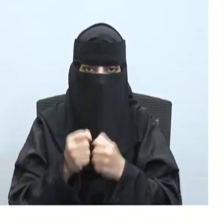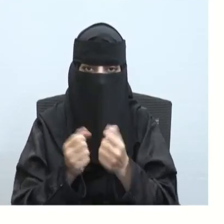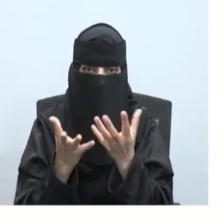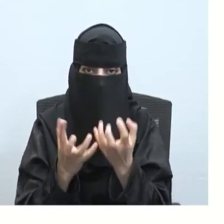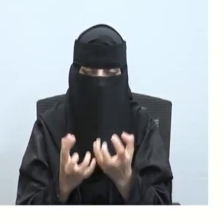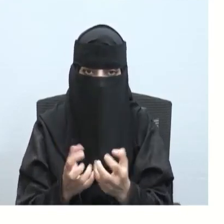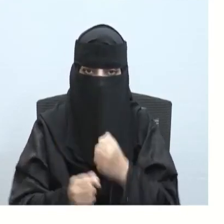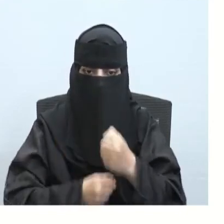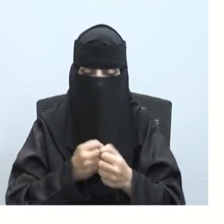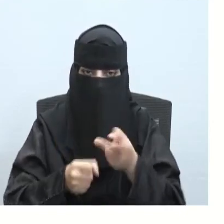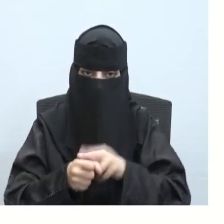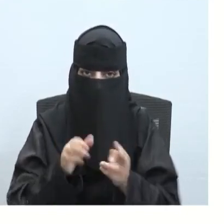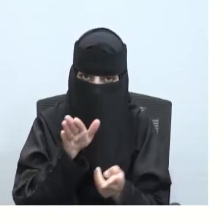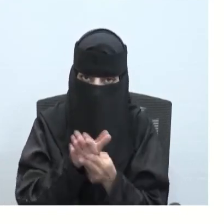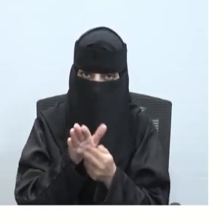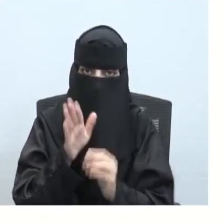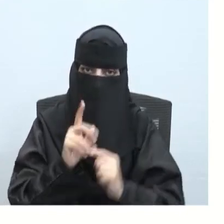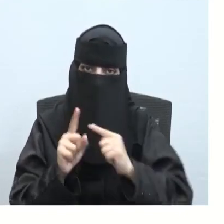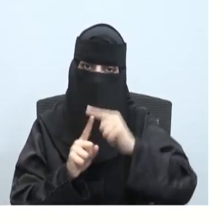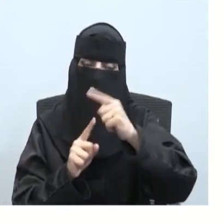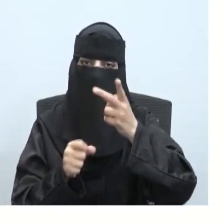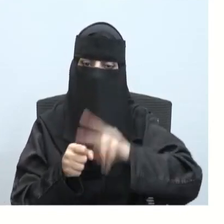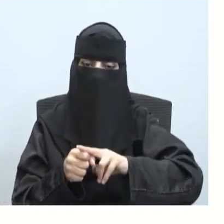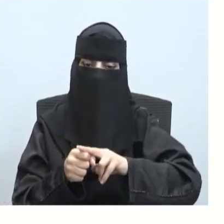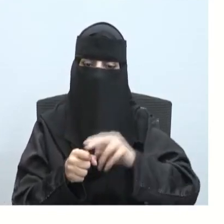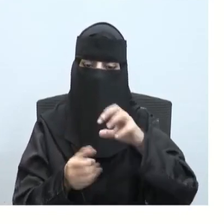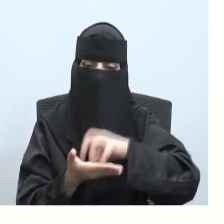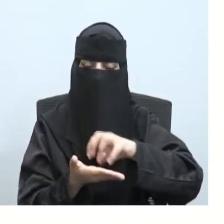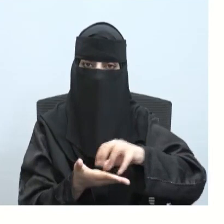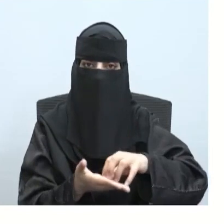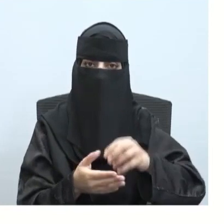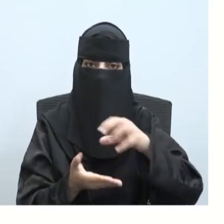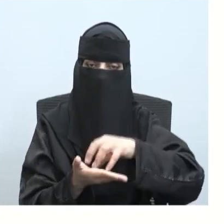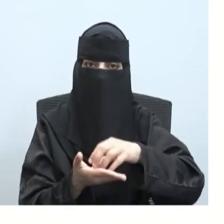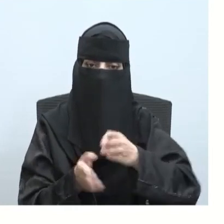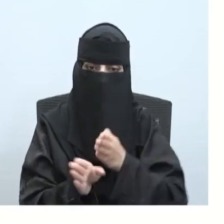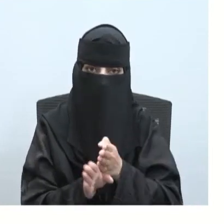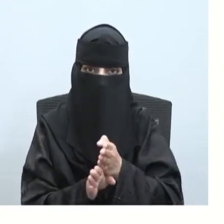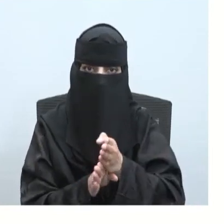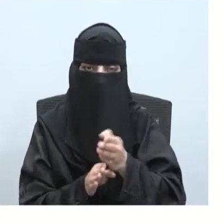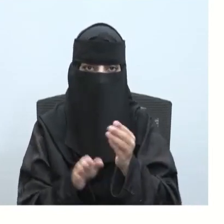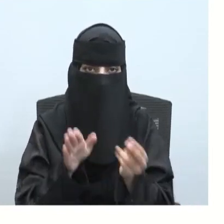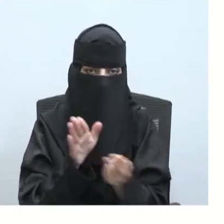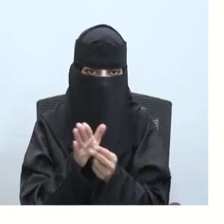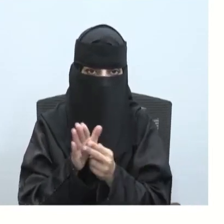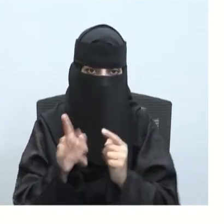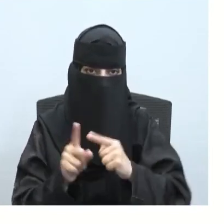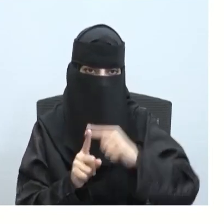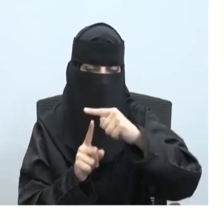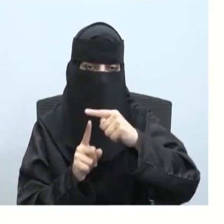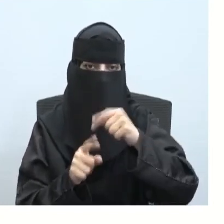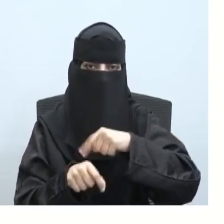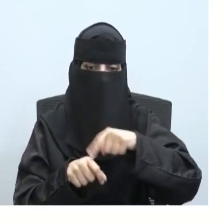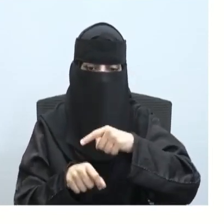مما يتطلب إعادة شحنها. سنقوم بإضافة بعض محطات الشحن على المسار لشحن المركبة أثناء